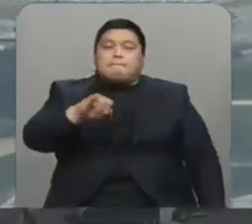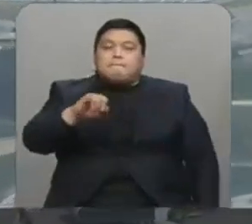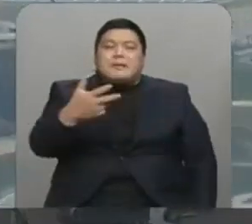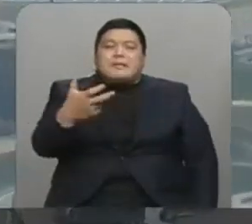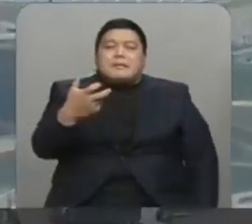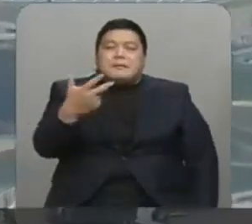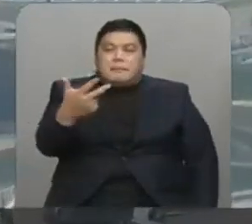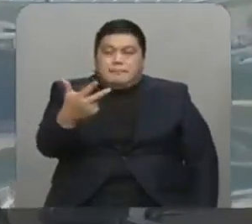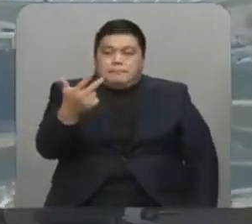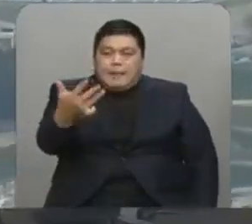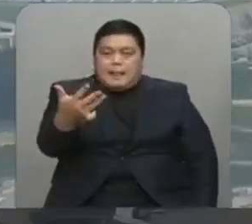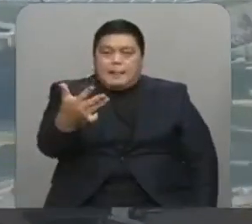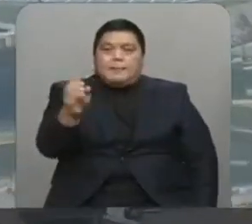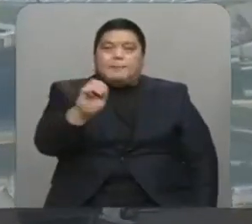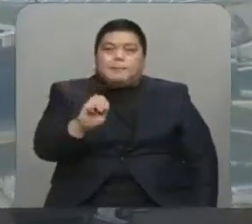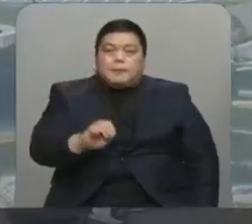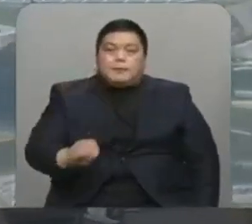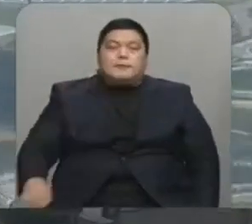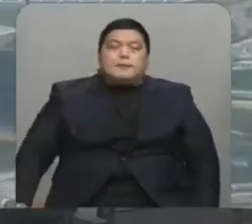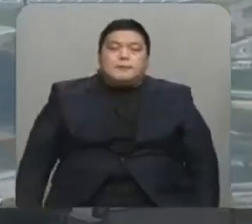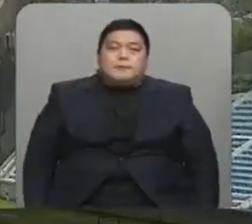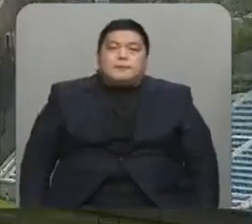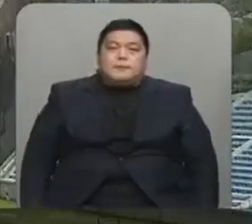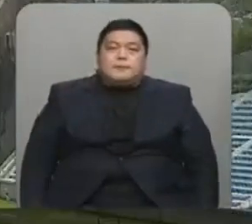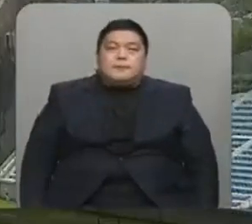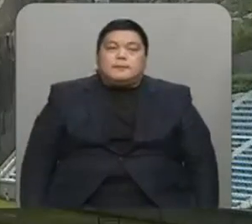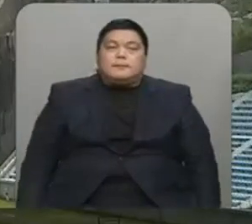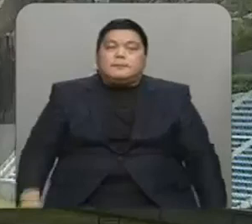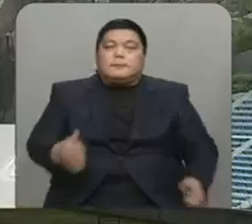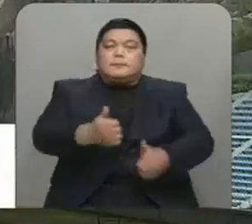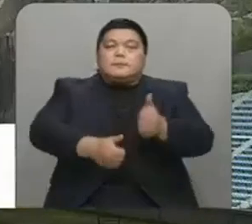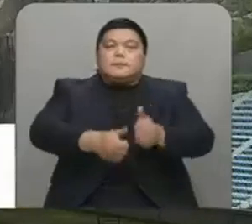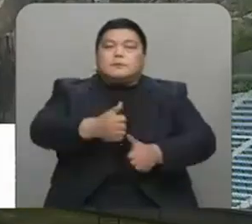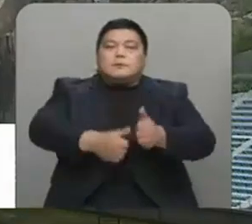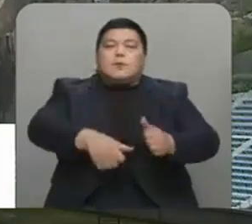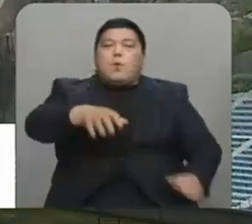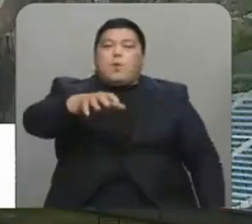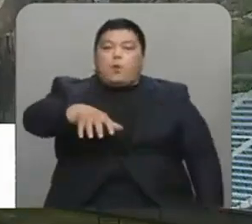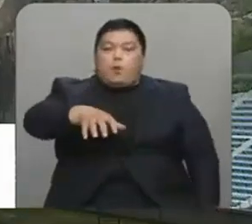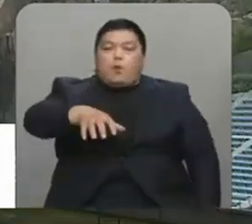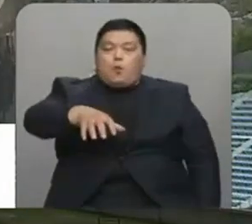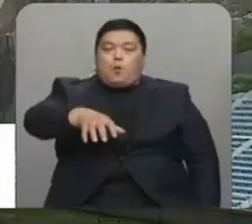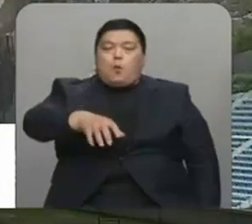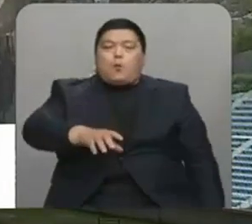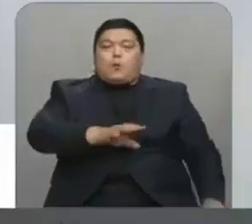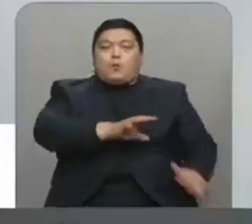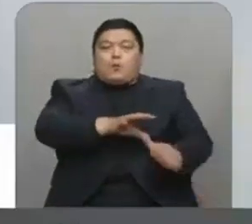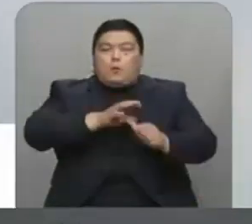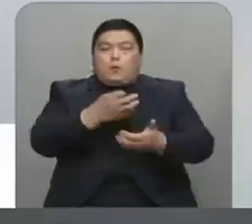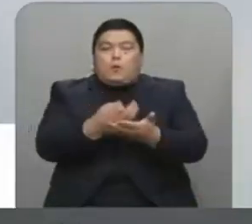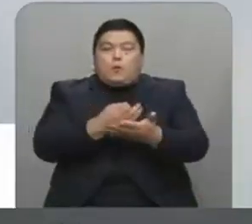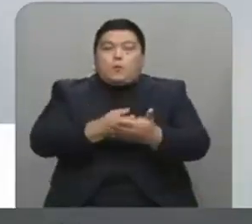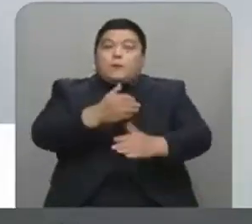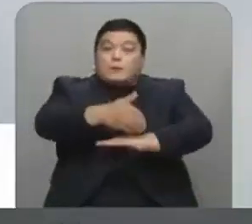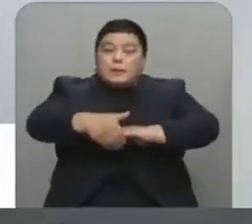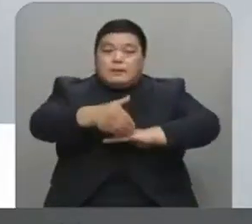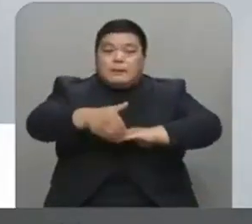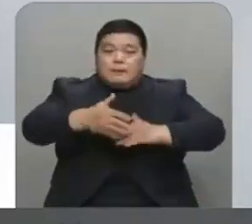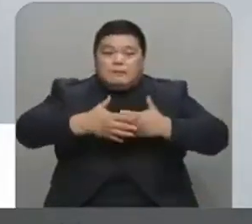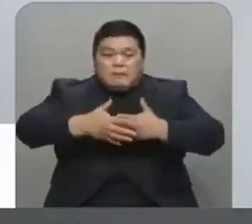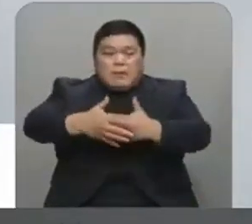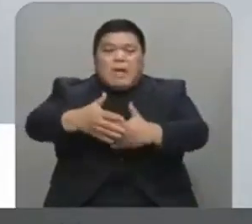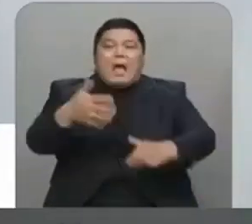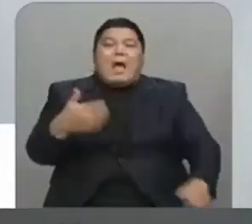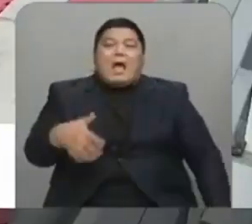78% 에 이릅니다 경기장을 활용해서 수입을 올리는 운영 계획이 있어도 제대로 실행되지 않아 아직은